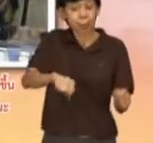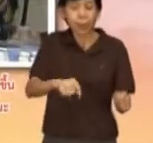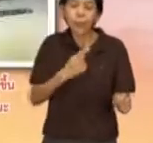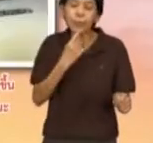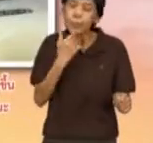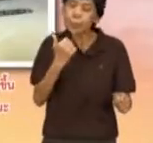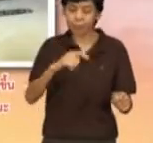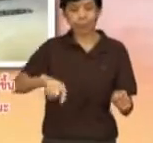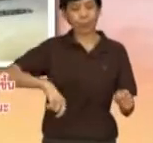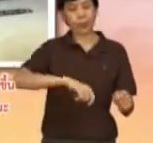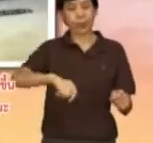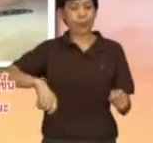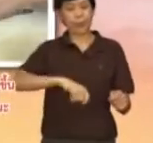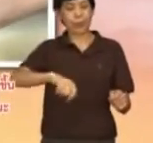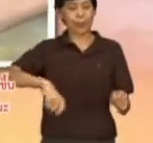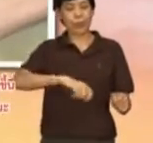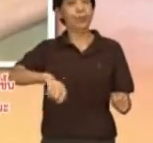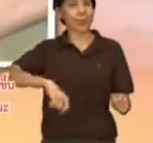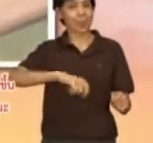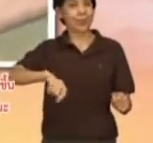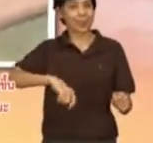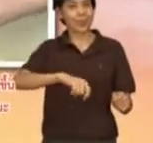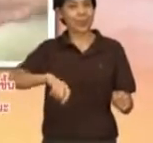ติเพิ่มขึ้นคนเลยค่ะ